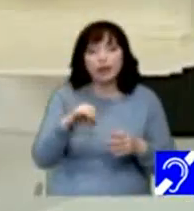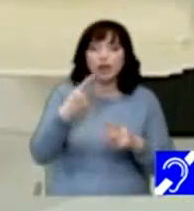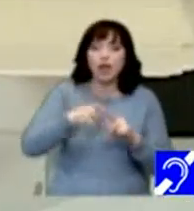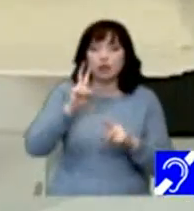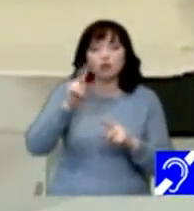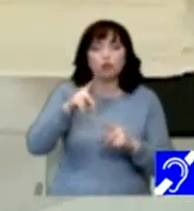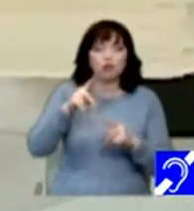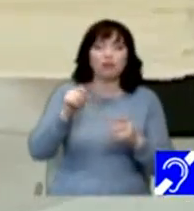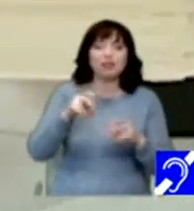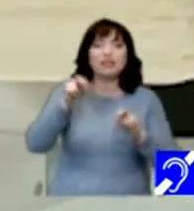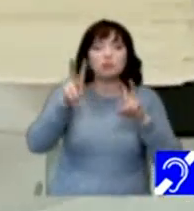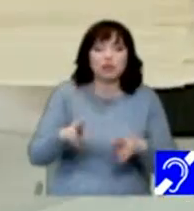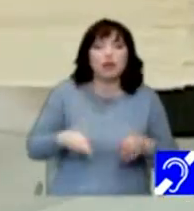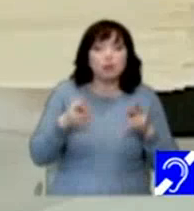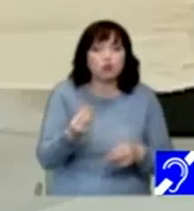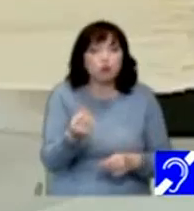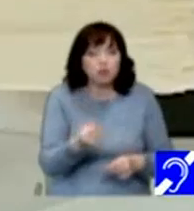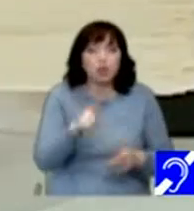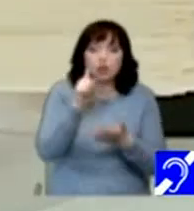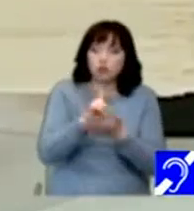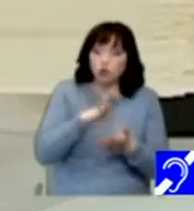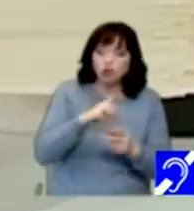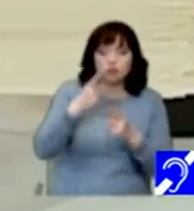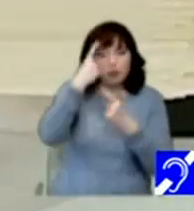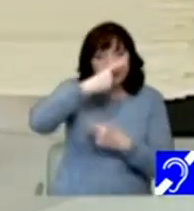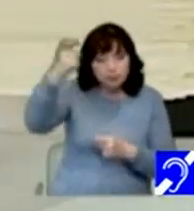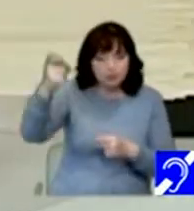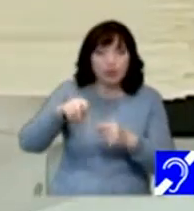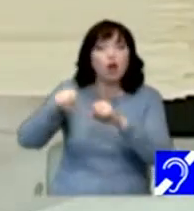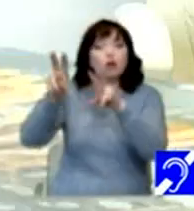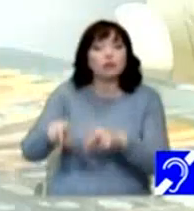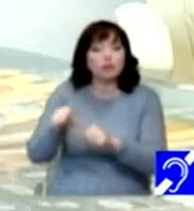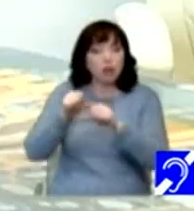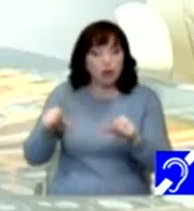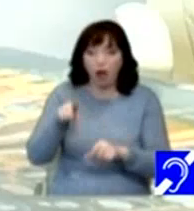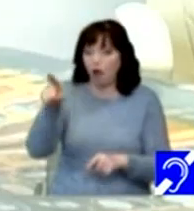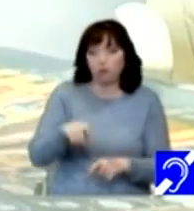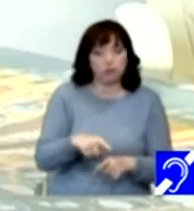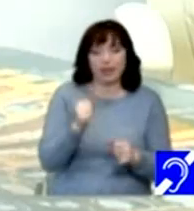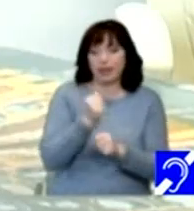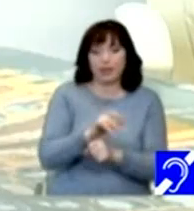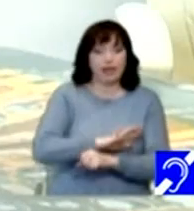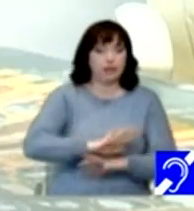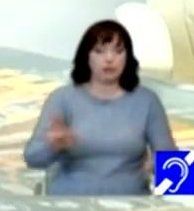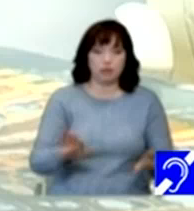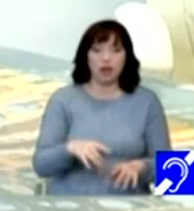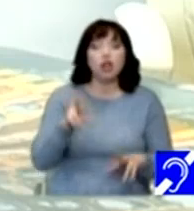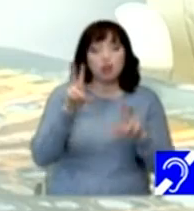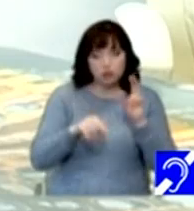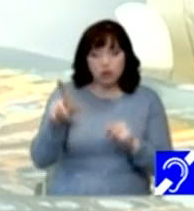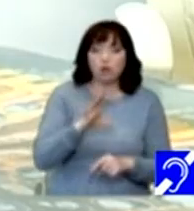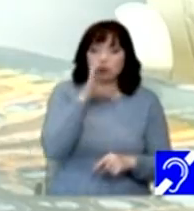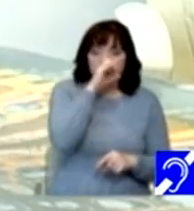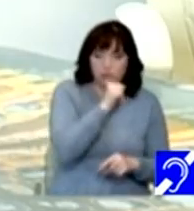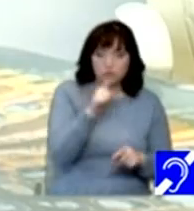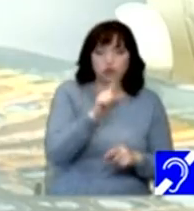de bani. El urma să informeze Comisia Specială despre toate aceste nereguli, lucru pe care nu l-a făcut. Ruslan Grate ar fi tăinuit faptul